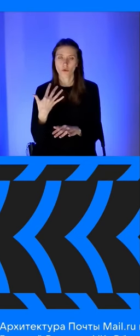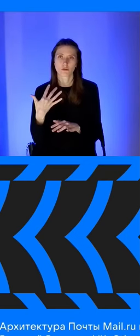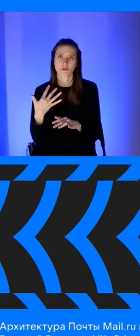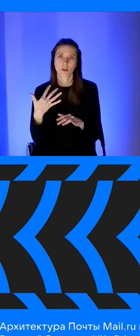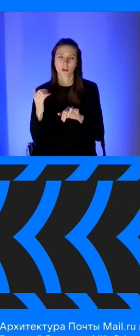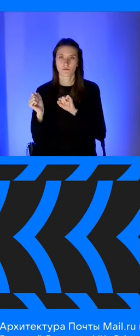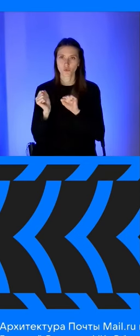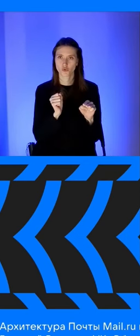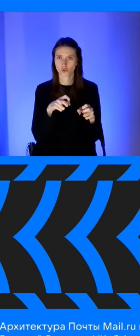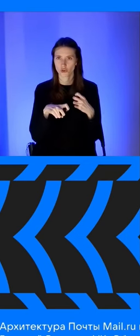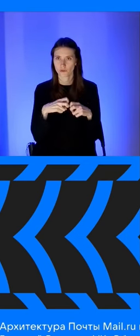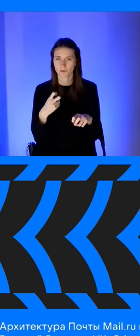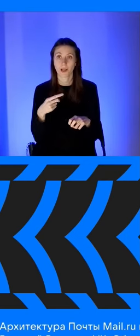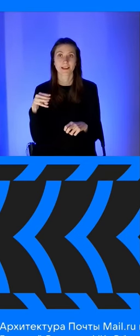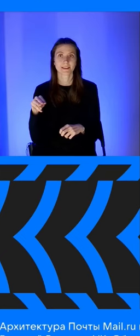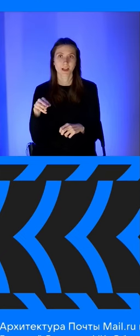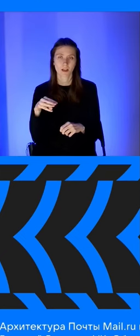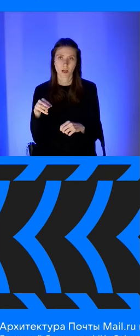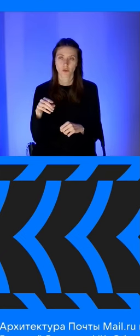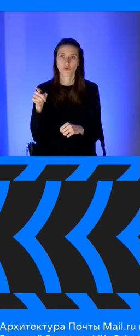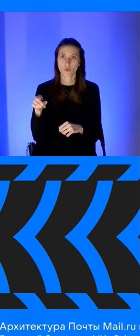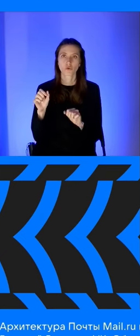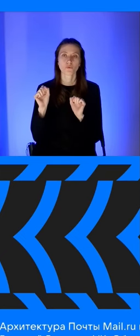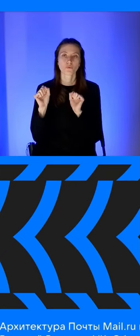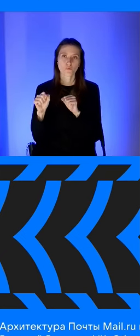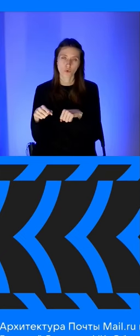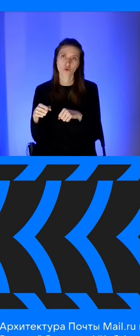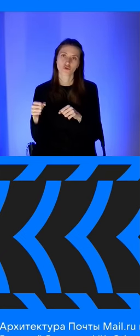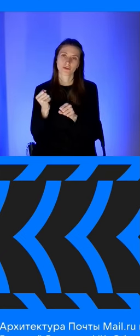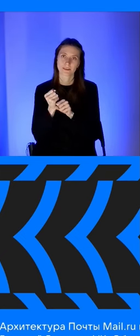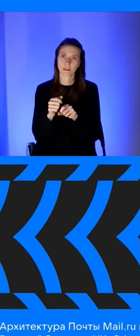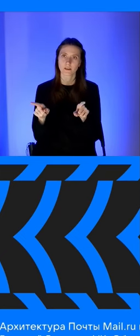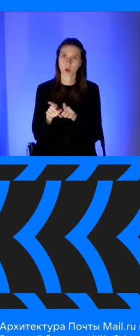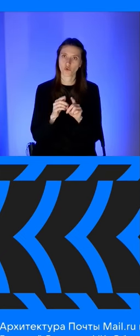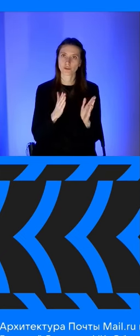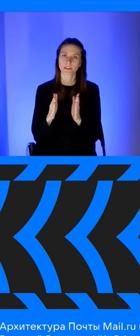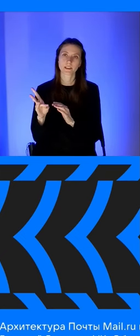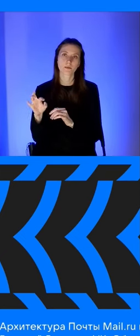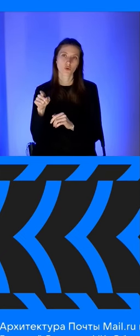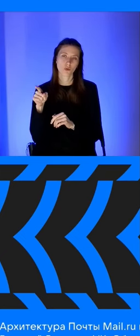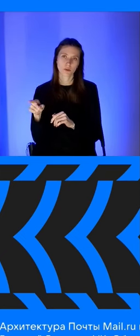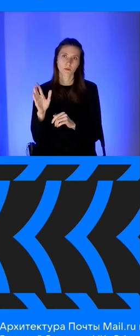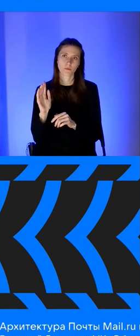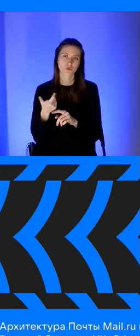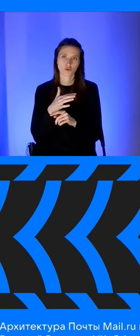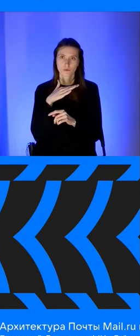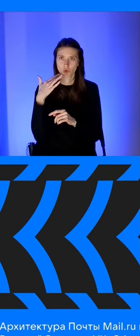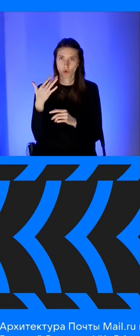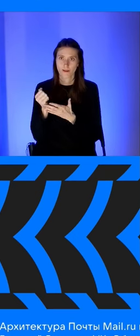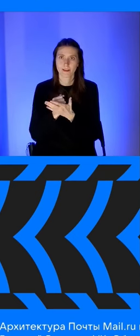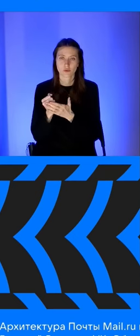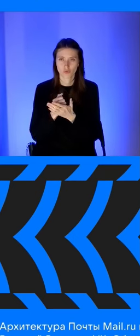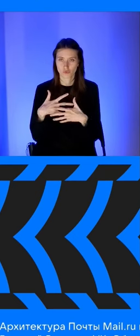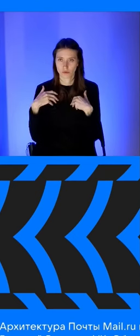Тарантул, на Тарантуле можно построить такого рода систему, но это займет просто сильно больше по ресурсам, потому что у нас